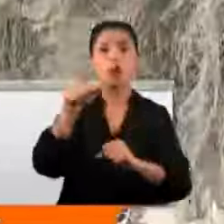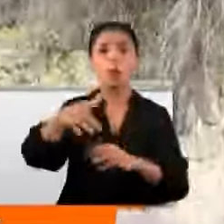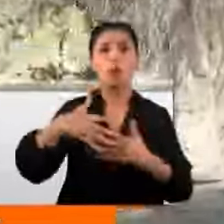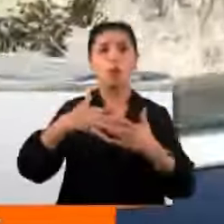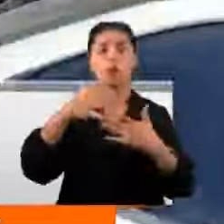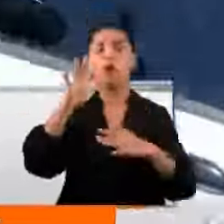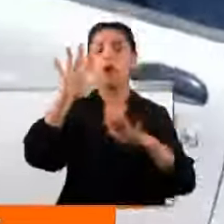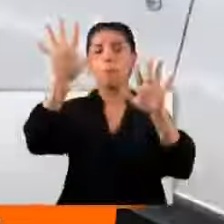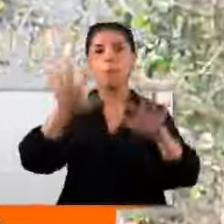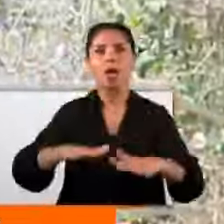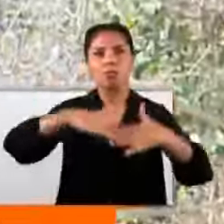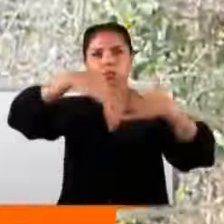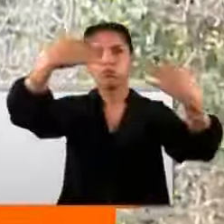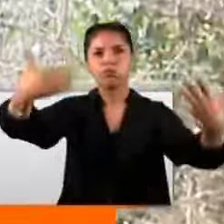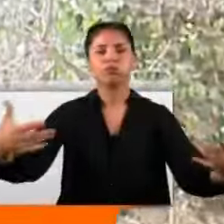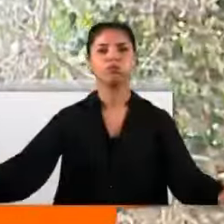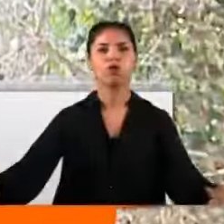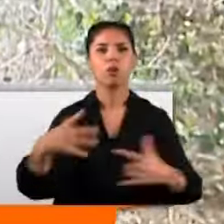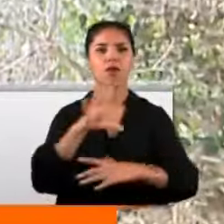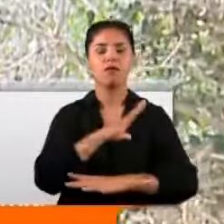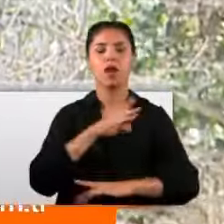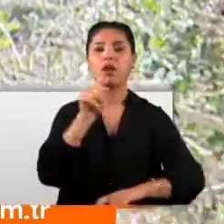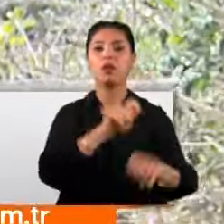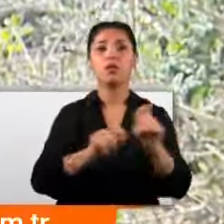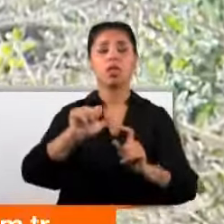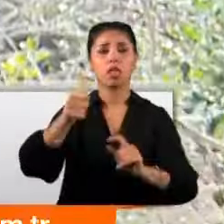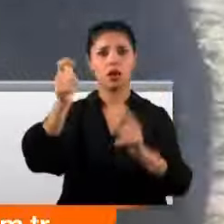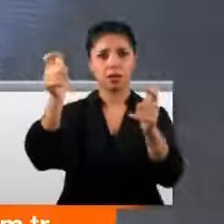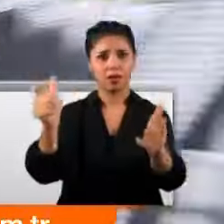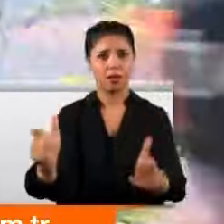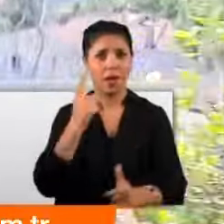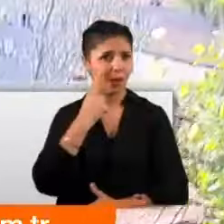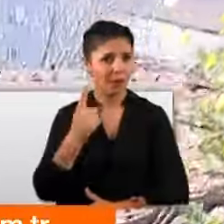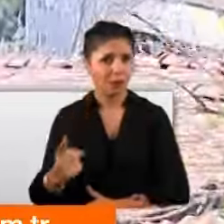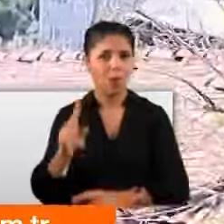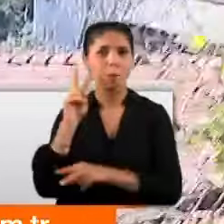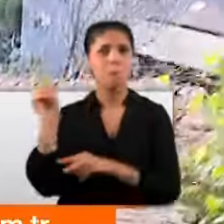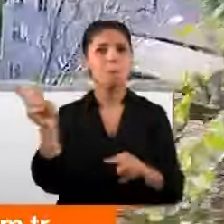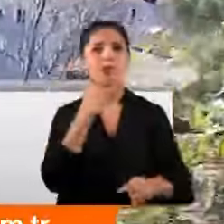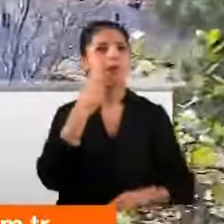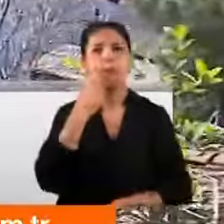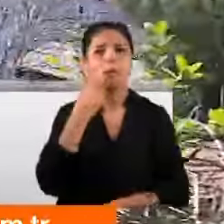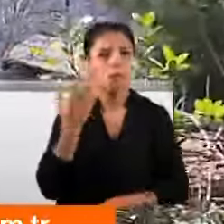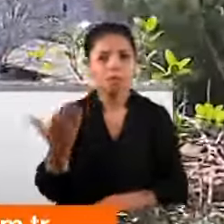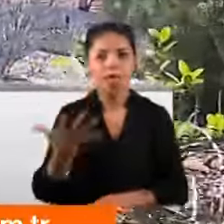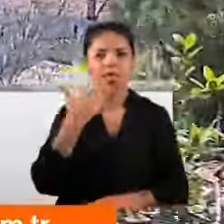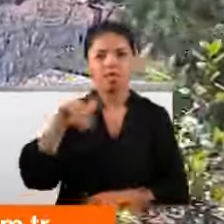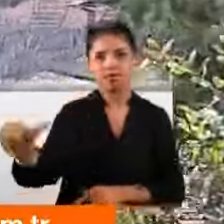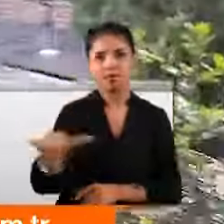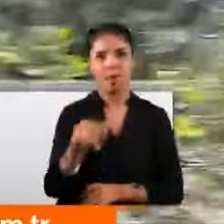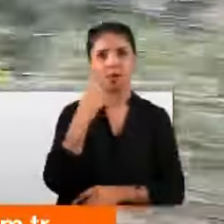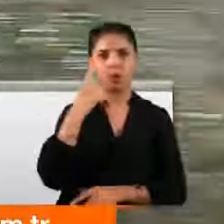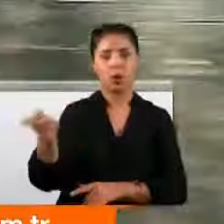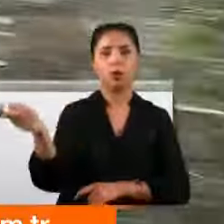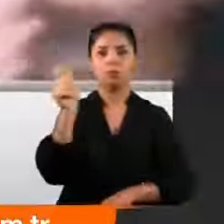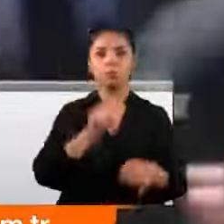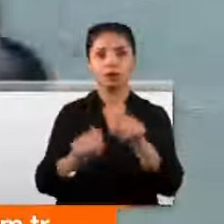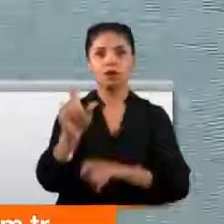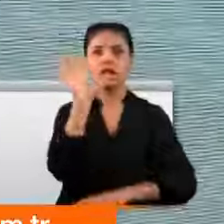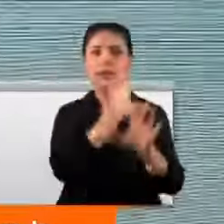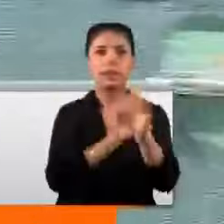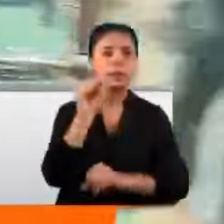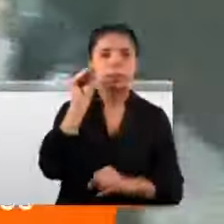tentelerle kapatılmış durumda. İnşaat İstanbul'un en nadide köşelerinden bir tanesi. İşte manzarasını görüyorsunuz. Denize sıfır ve çalışmalar